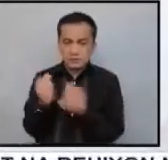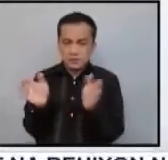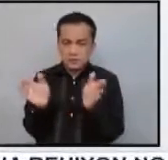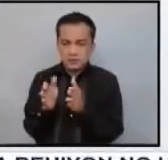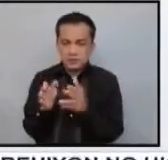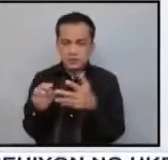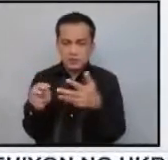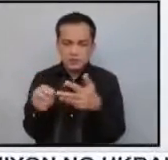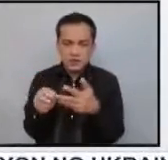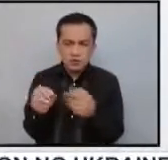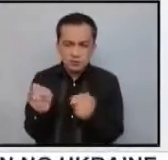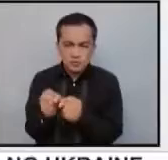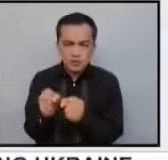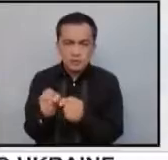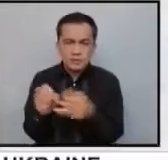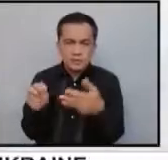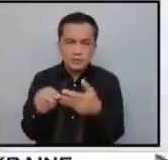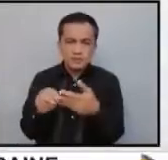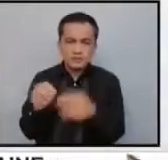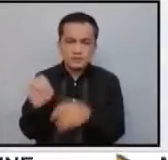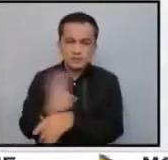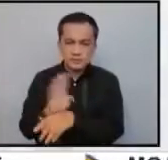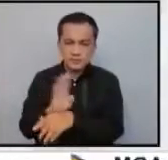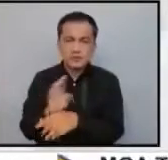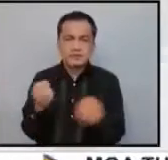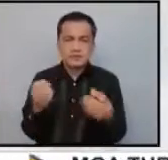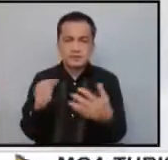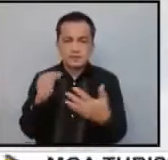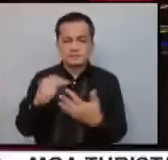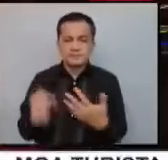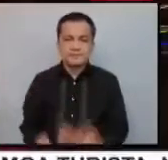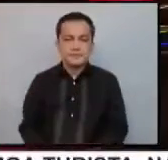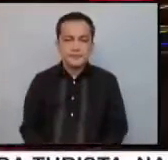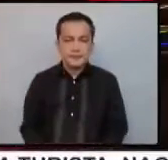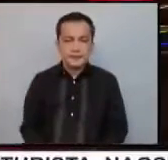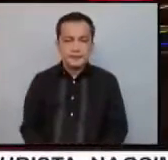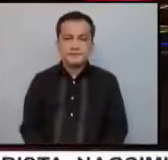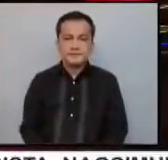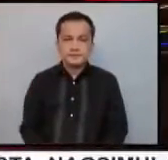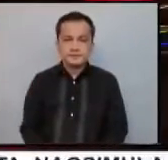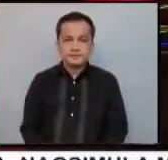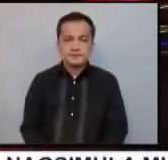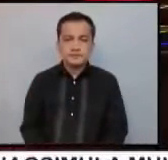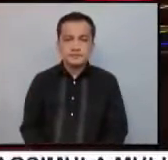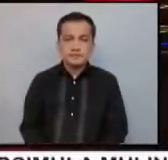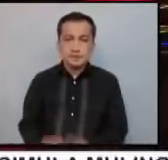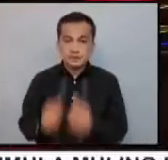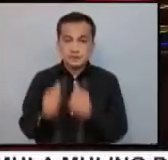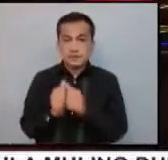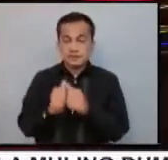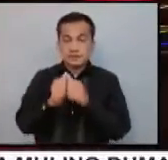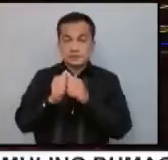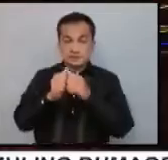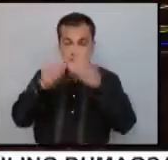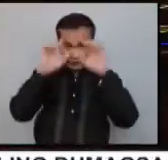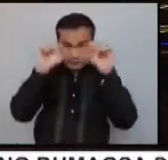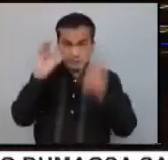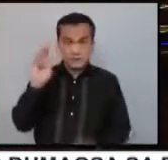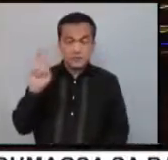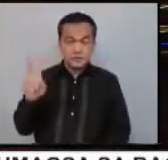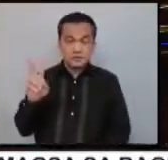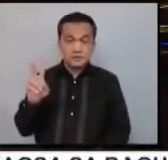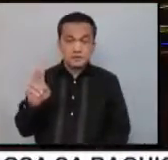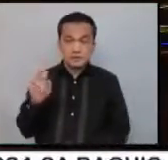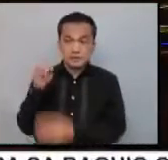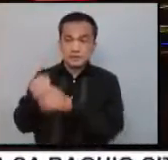medium enterprises at marami pang iba. Dayan, kasama ni Pangulong Marcos sa loob ng United Nations General